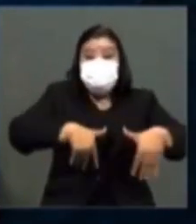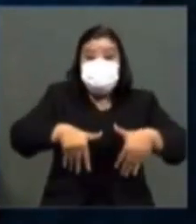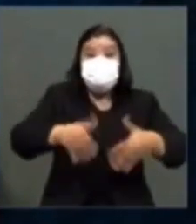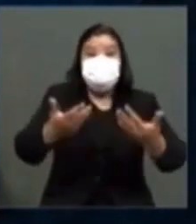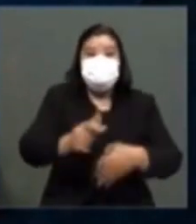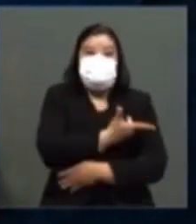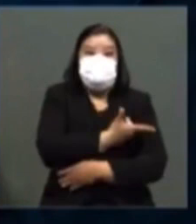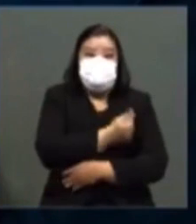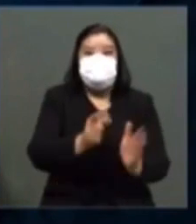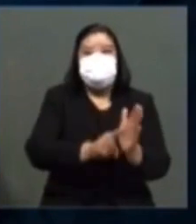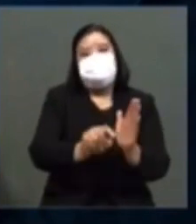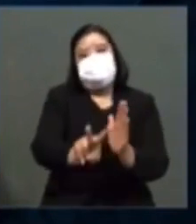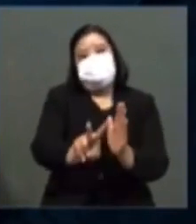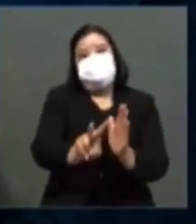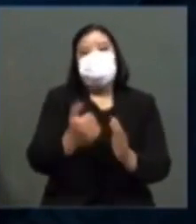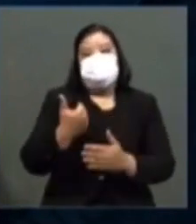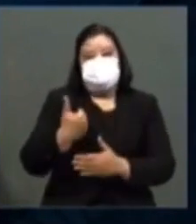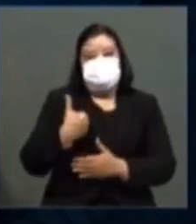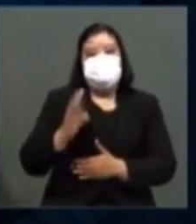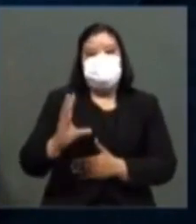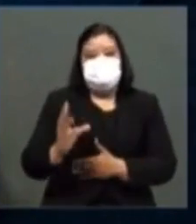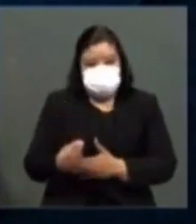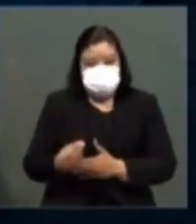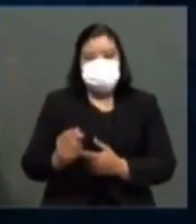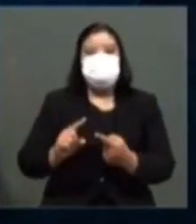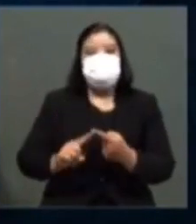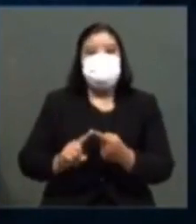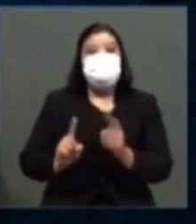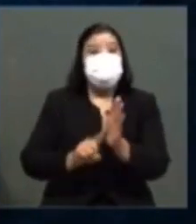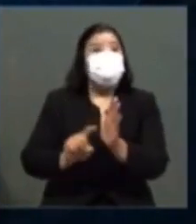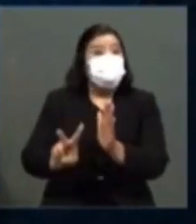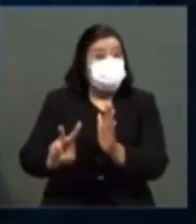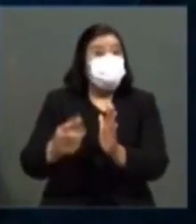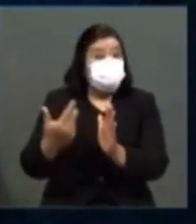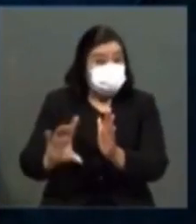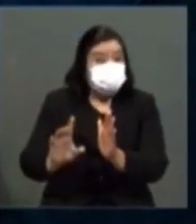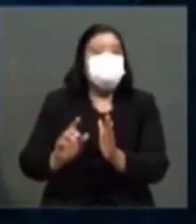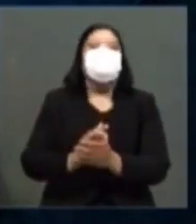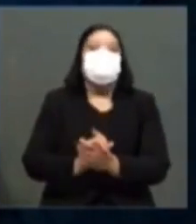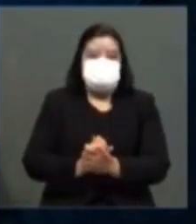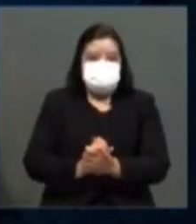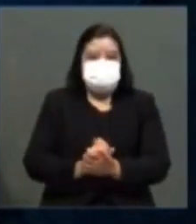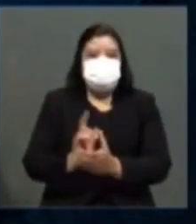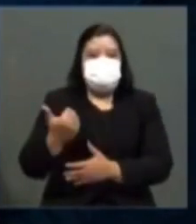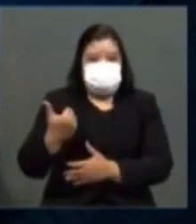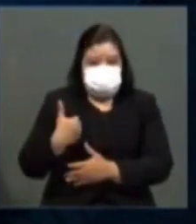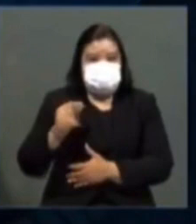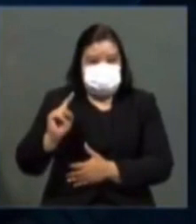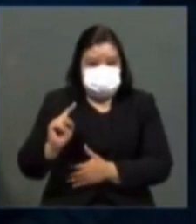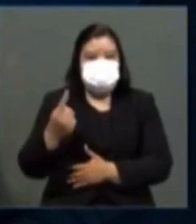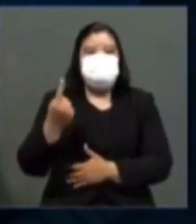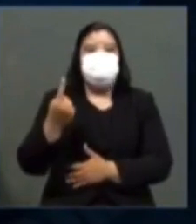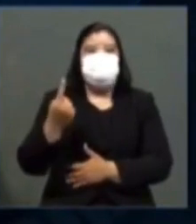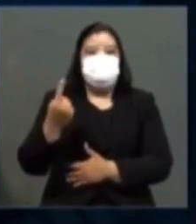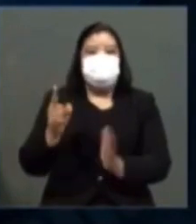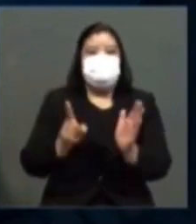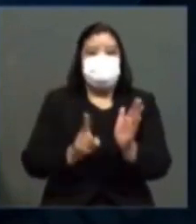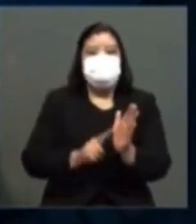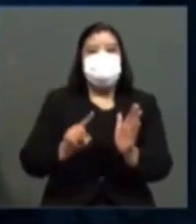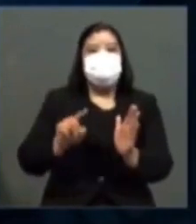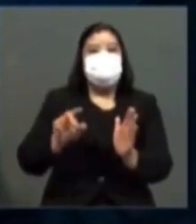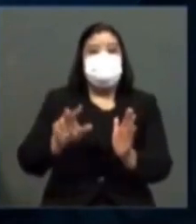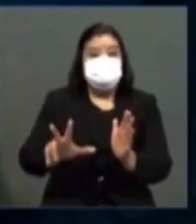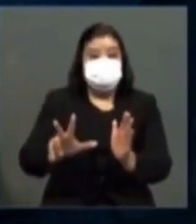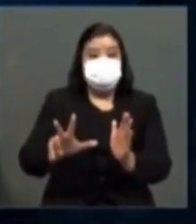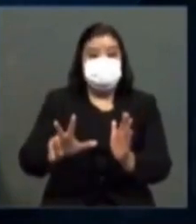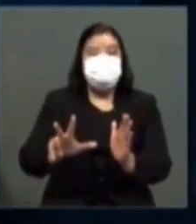น2เข็มคือ Sinovac และ Sinovac นะคะทั้งเข็ม1เข็ม2เข้ารับวัคซีนกระตุ้น booster dose เนี่ยนะ